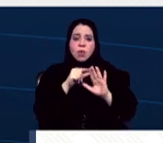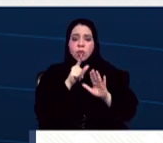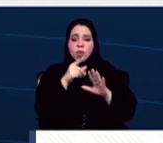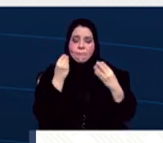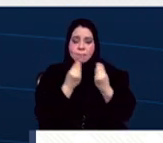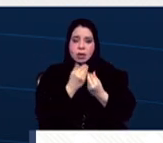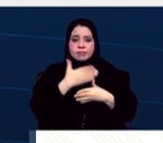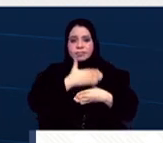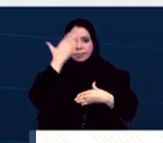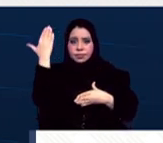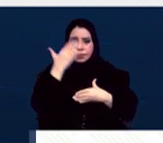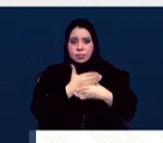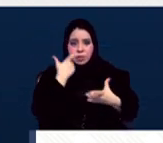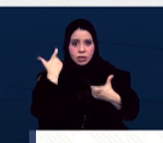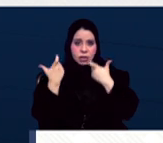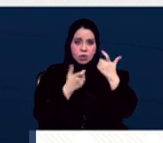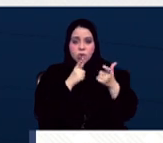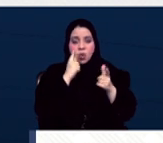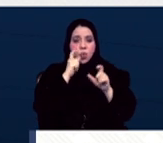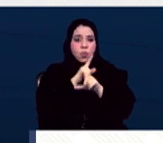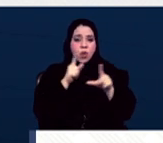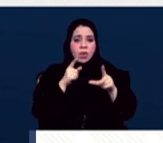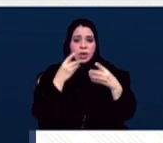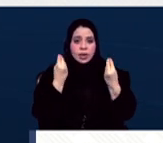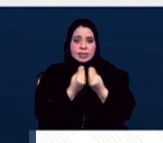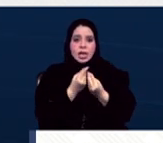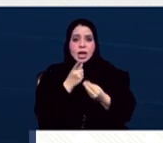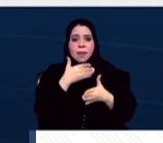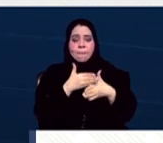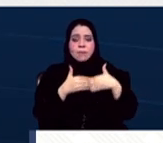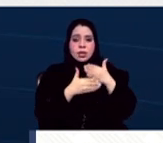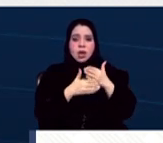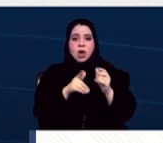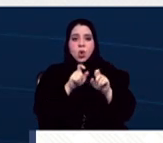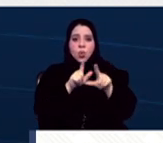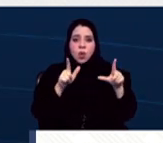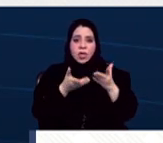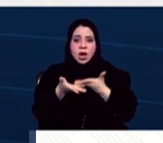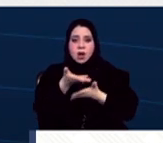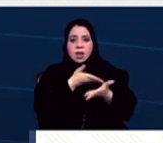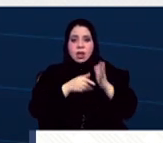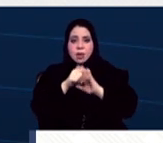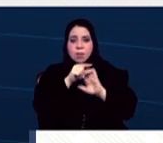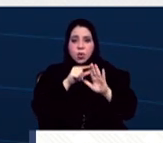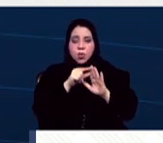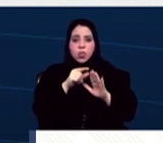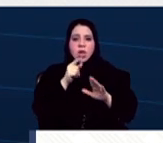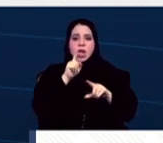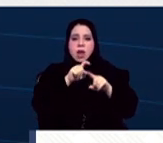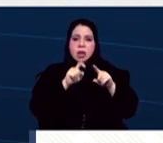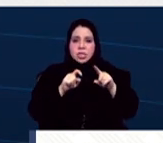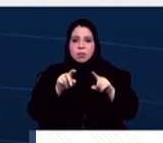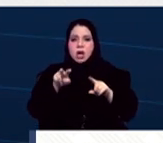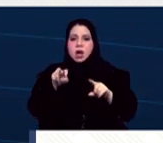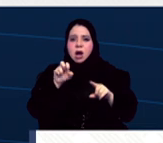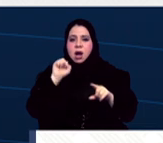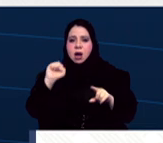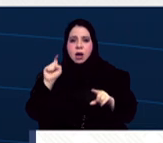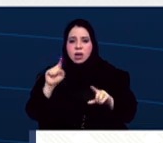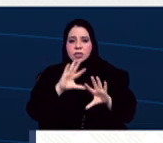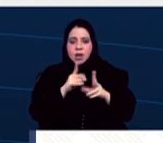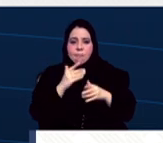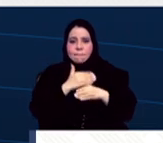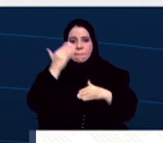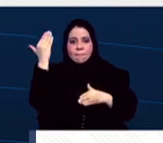2024 كما تم استعراض المواضيع الفنيه الجمركيه من اهمها نشاط بناء القدرات ومناقشه موضوع التعرفه